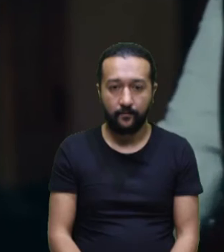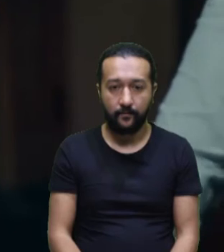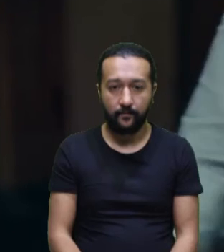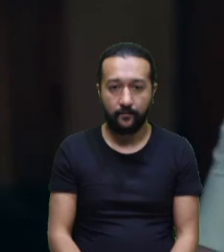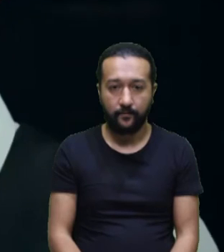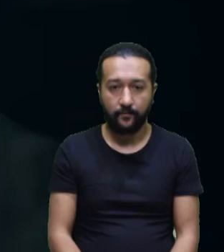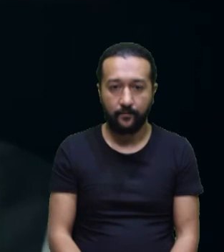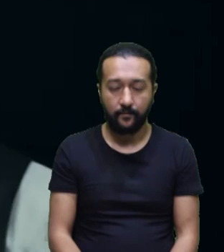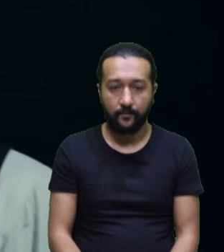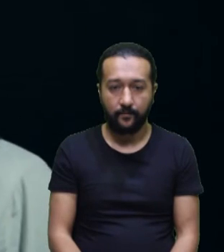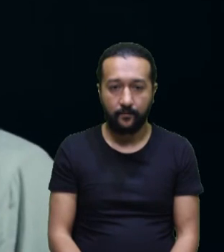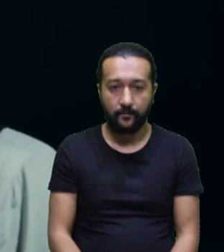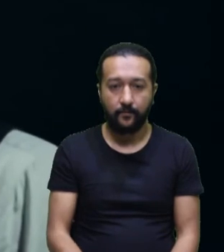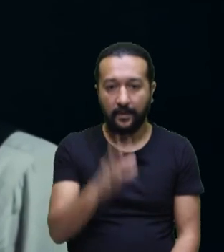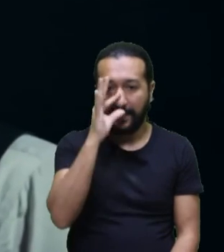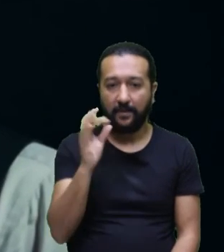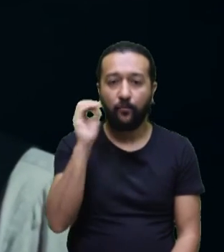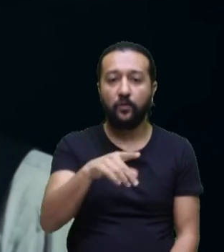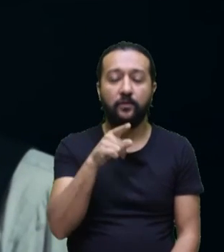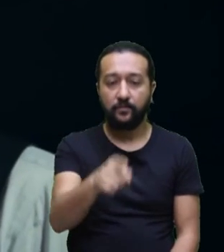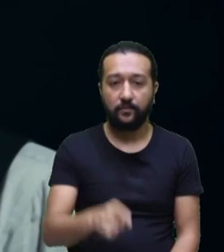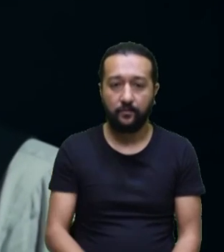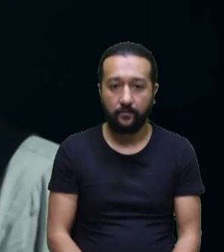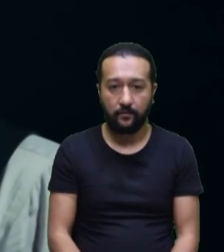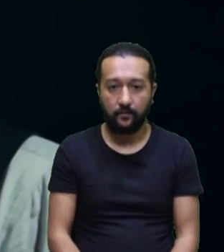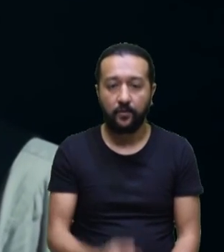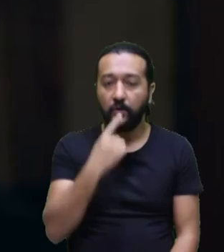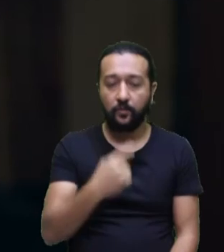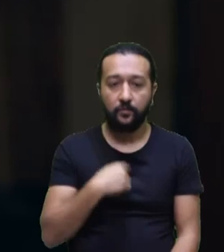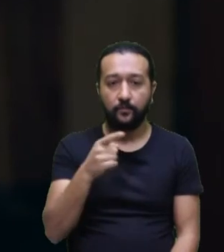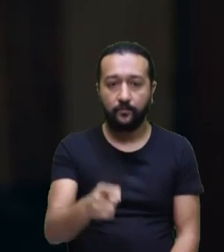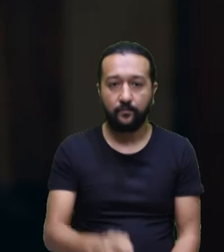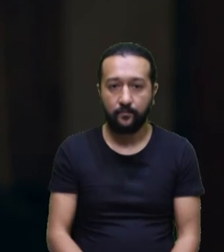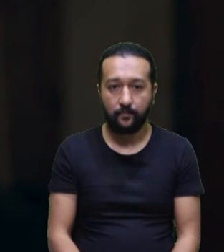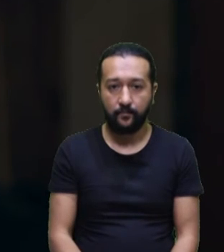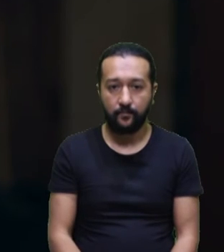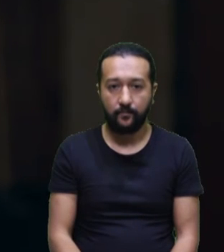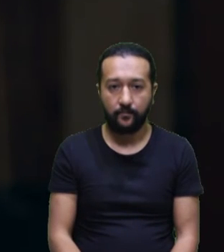Basamaklarda yıktığı bıyıklı adamın ağzını açtı. Kim gönderdi sizi? Söyle.